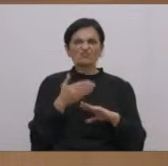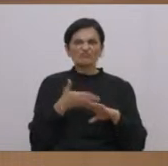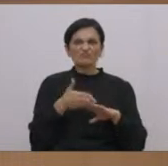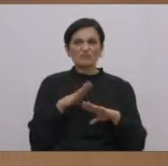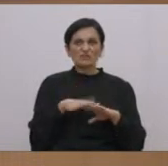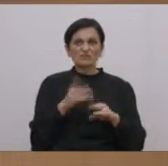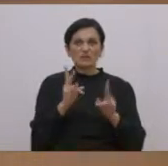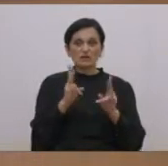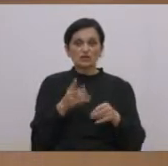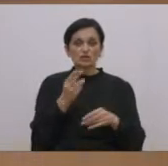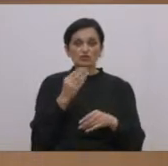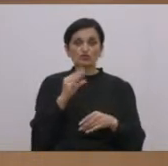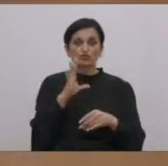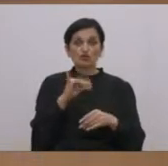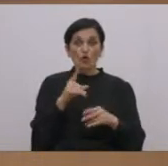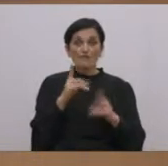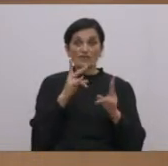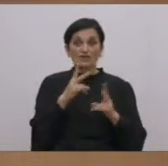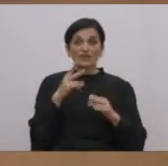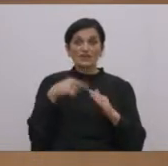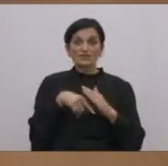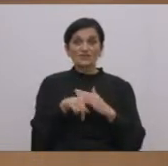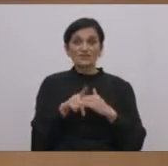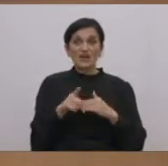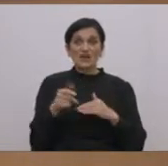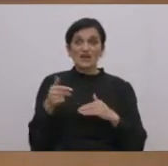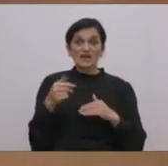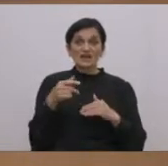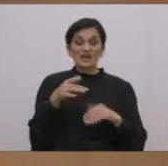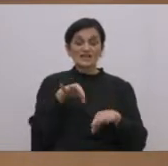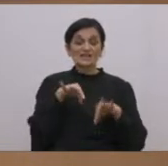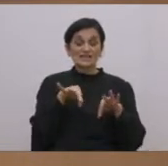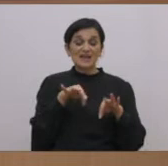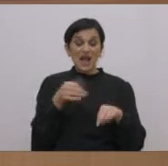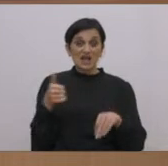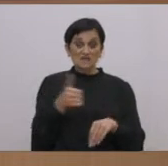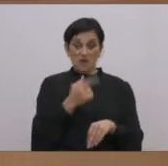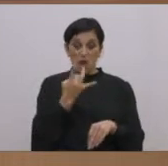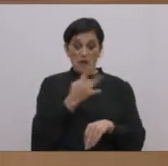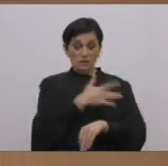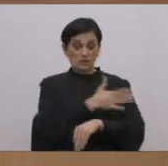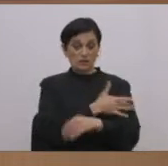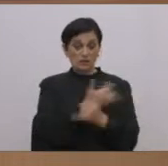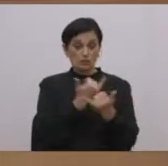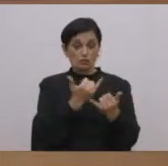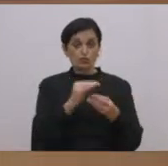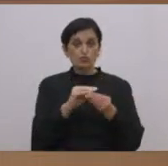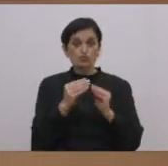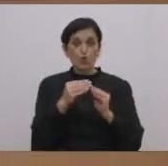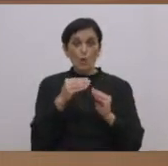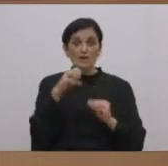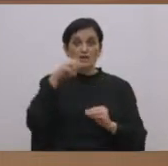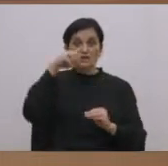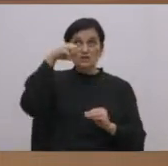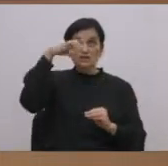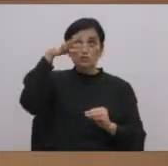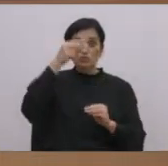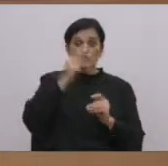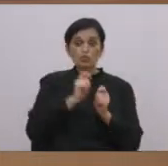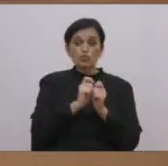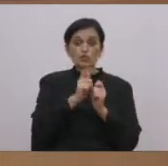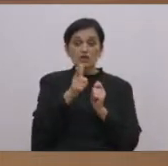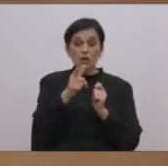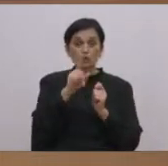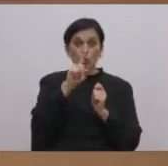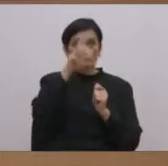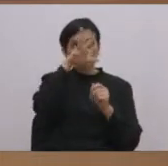დაზარალდა შოვის ტრაგედიიდან გამომდინარე, ტრანსპორტი კვირაში ერთხელ ემსახურება ამ ხალხს და პრობლემა აქვთ რომ სინათლის ფული გადაიხადონ და შუქი არ ჩაეჭად